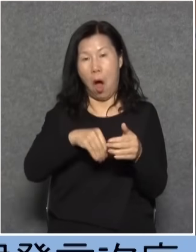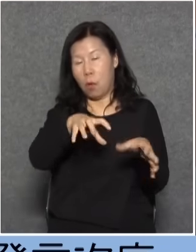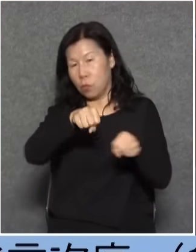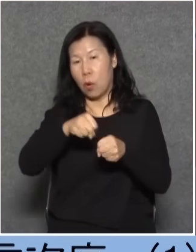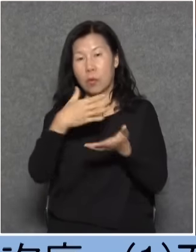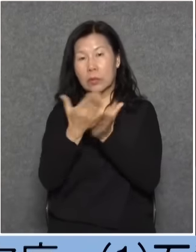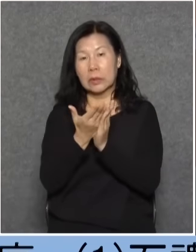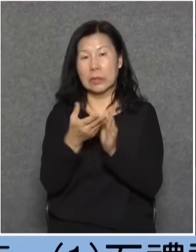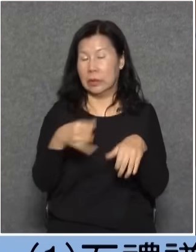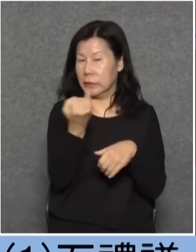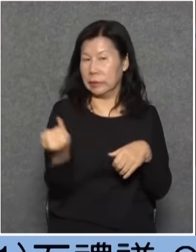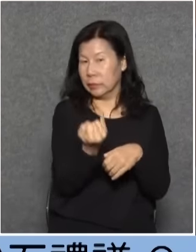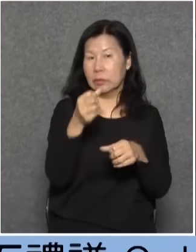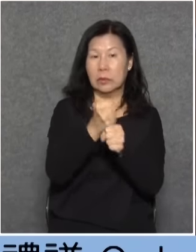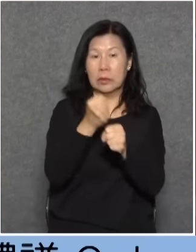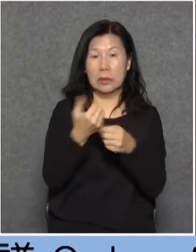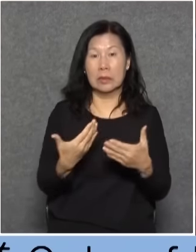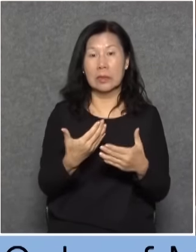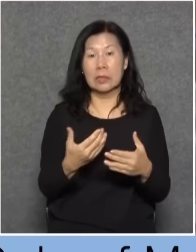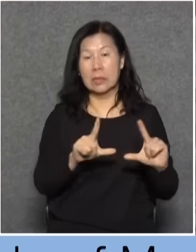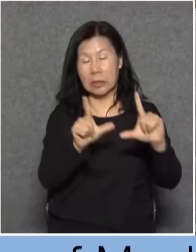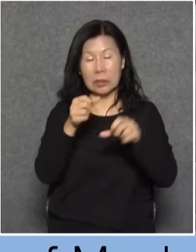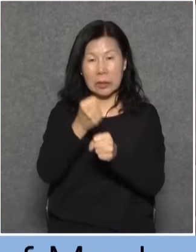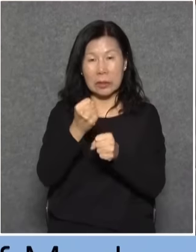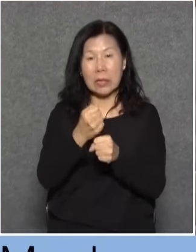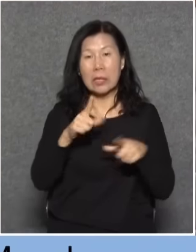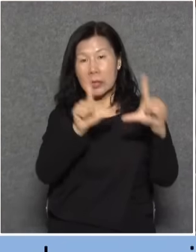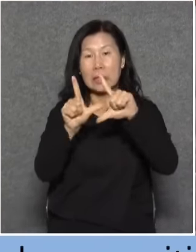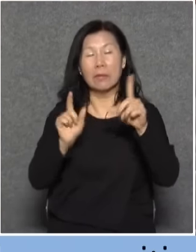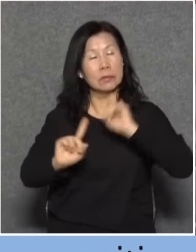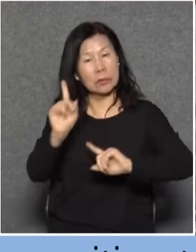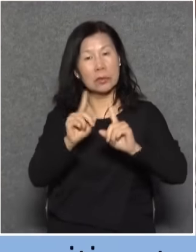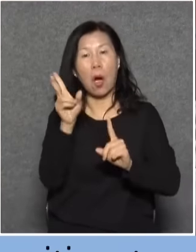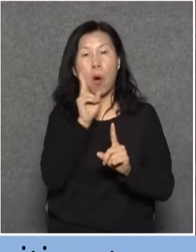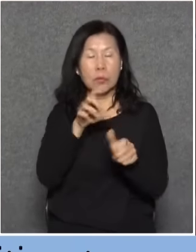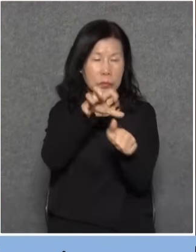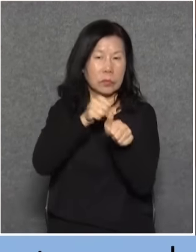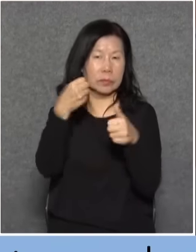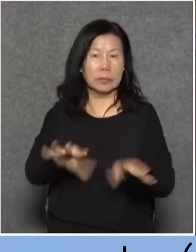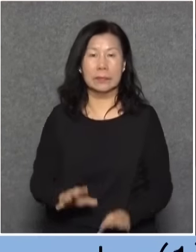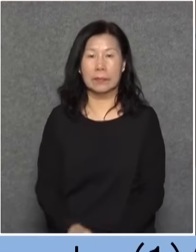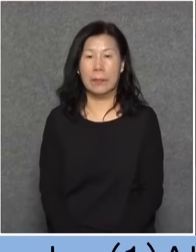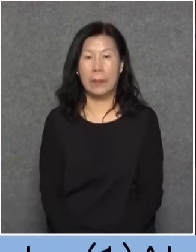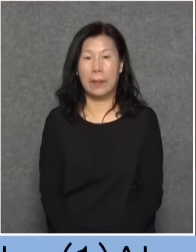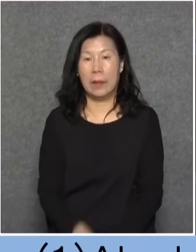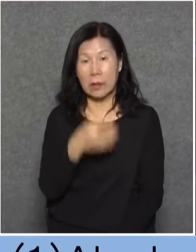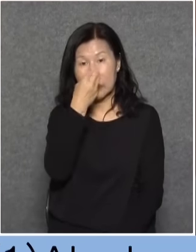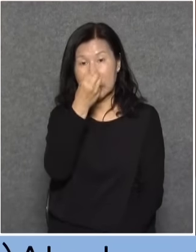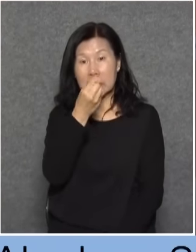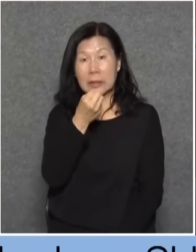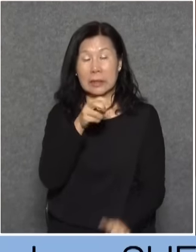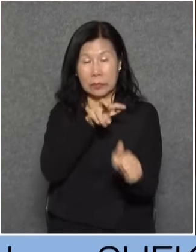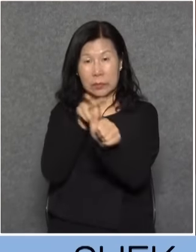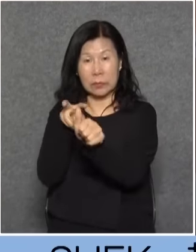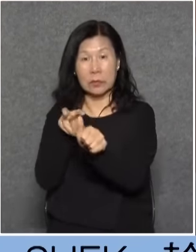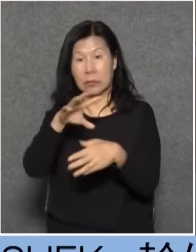种极端资本主义底下，他们连生产和生活的自由都被剥夺。香港统治阶层，